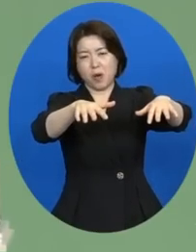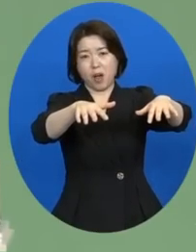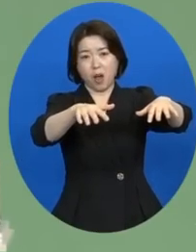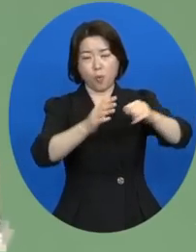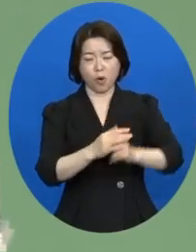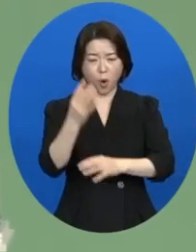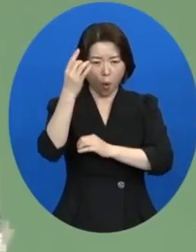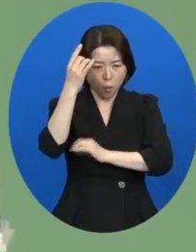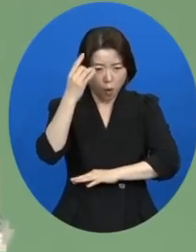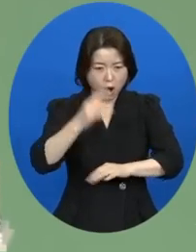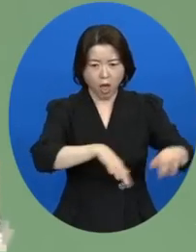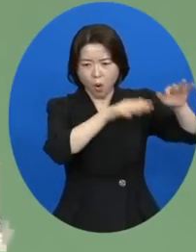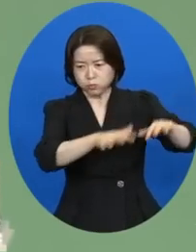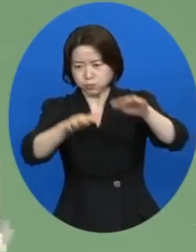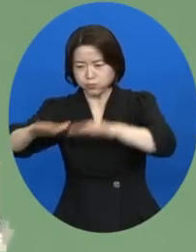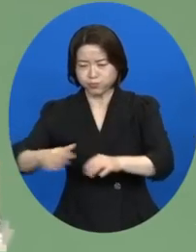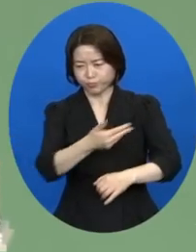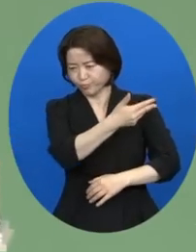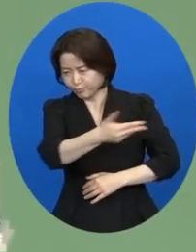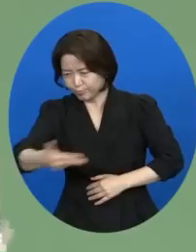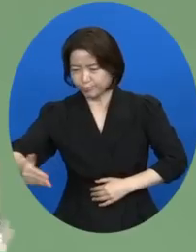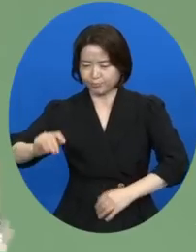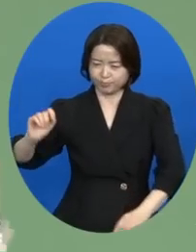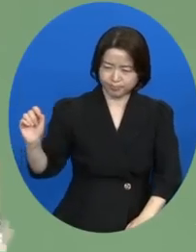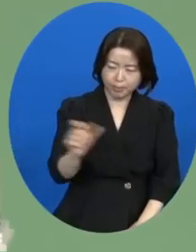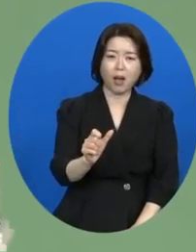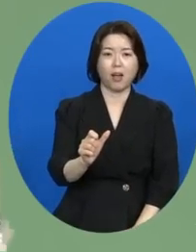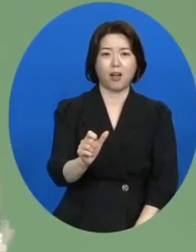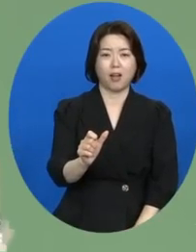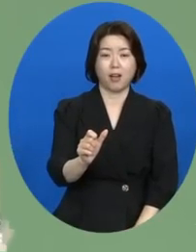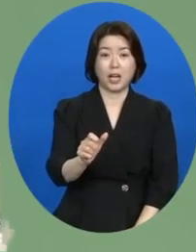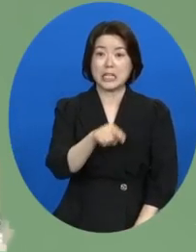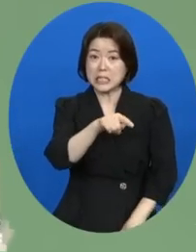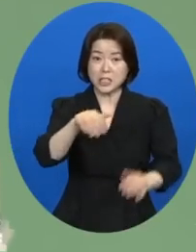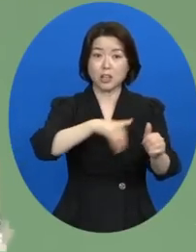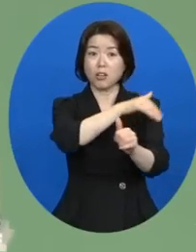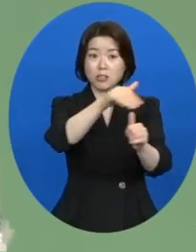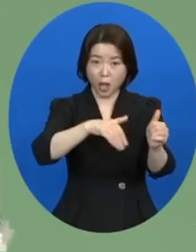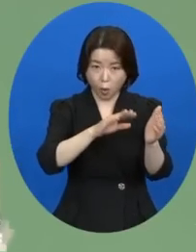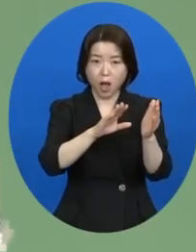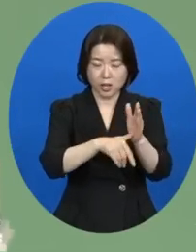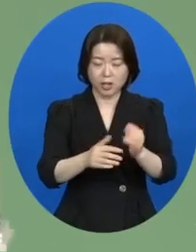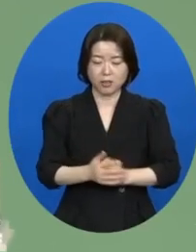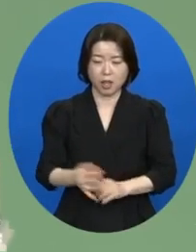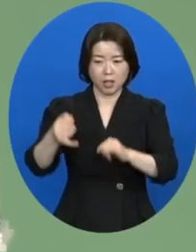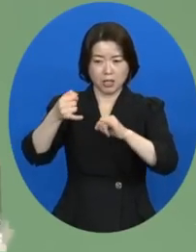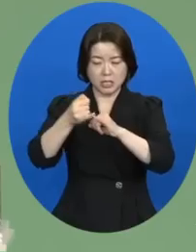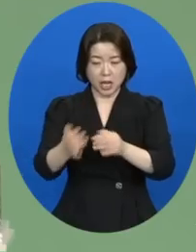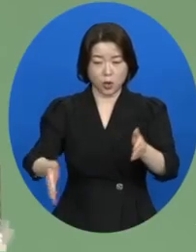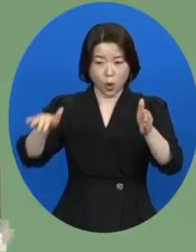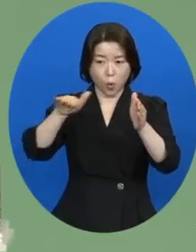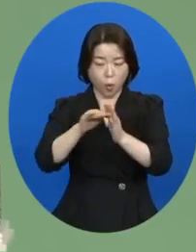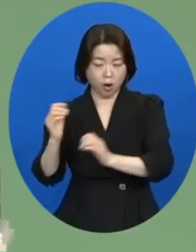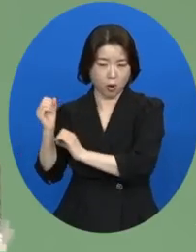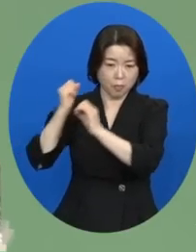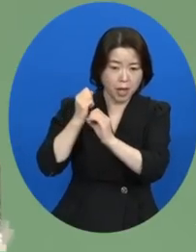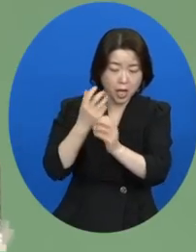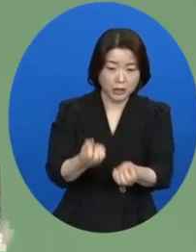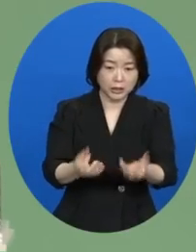양과 물살이 아주 강했습니다. 이런 상황에서 언약궤를 맨